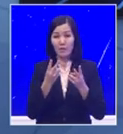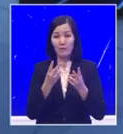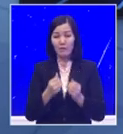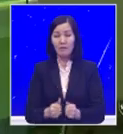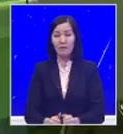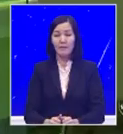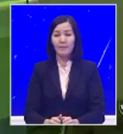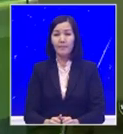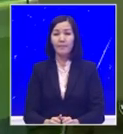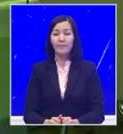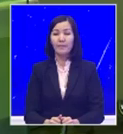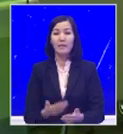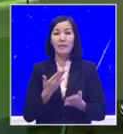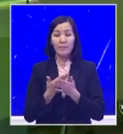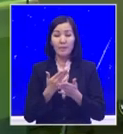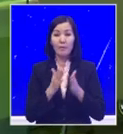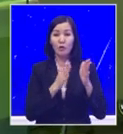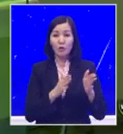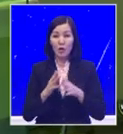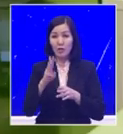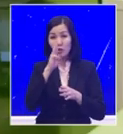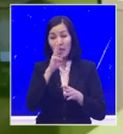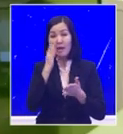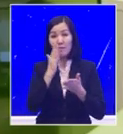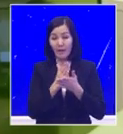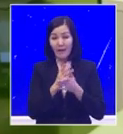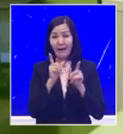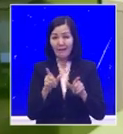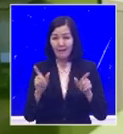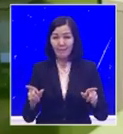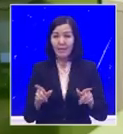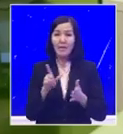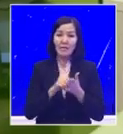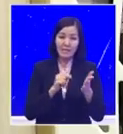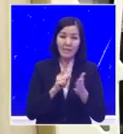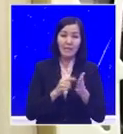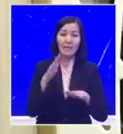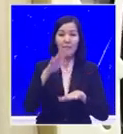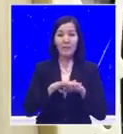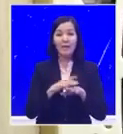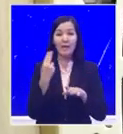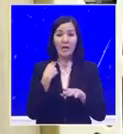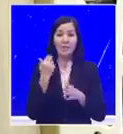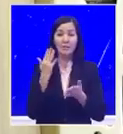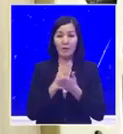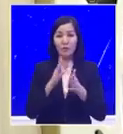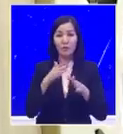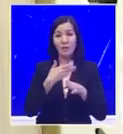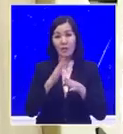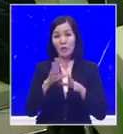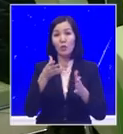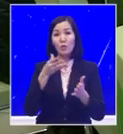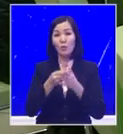құқым жоқ мен. Яғни бұл жағдайда тұрақты табысы сақталғандар, тіпті зейнеткерлер де банктегі берешектерін уақытылы төлеуі қажет.